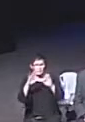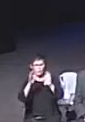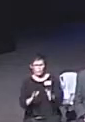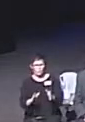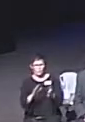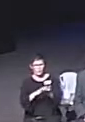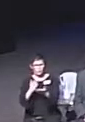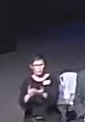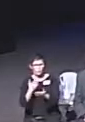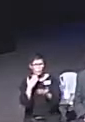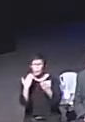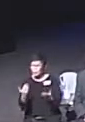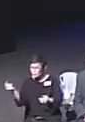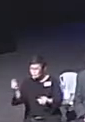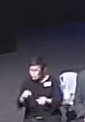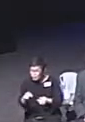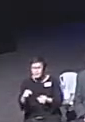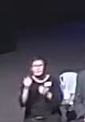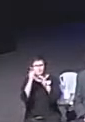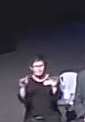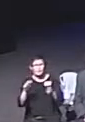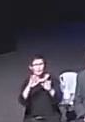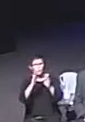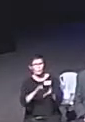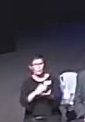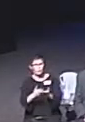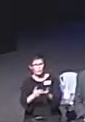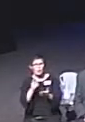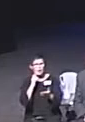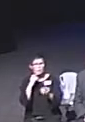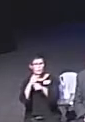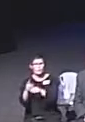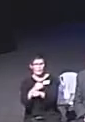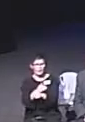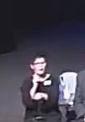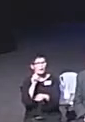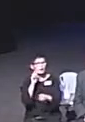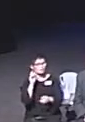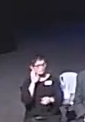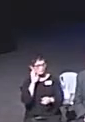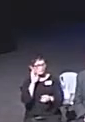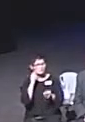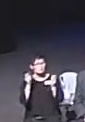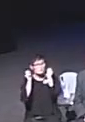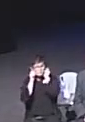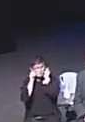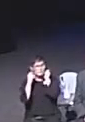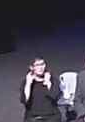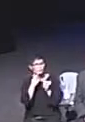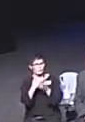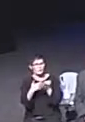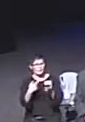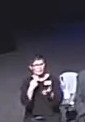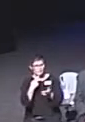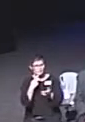kuvailutulkkauksesta niille, jotka tulee vasta nytten, että tämä kuuluu aina ennen puheenvuoroja. Kuulokkeista se kuuluu suomeksi ja